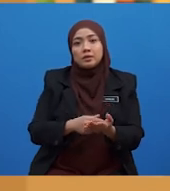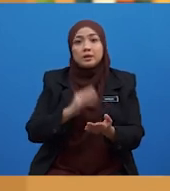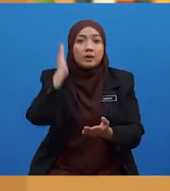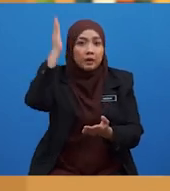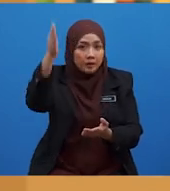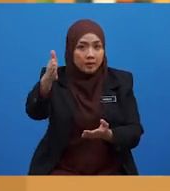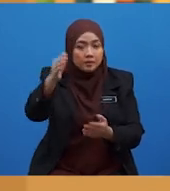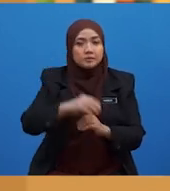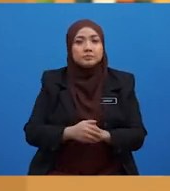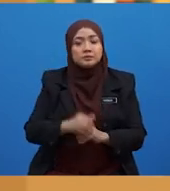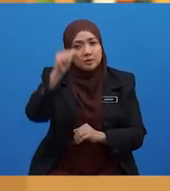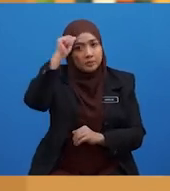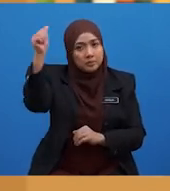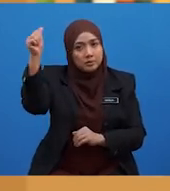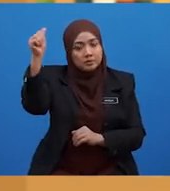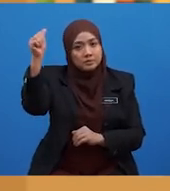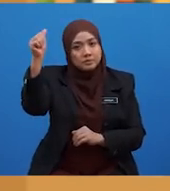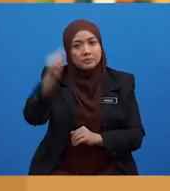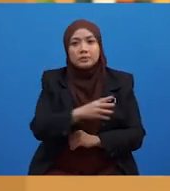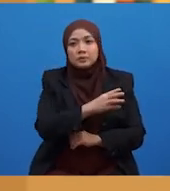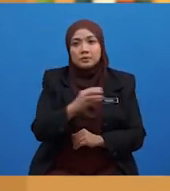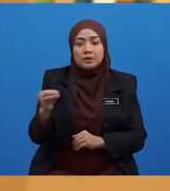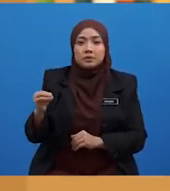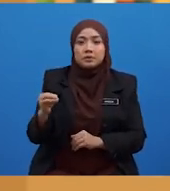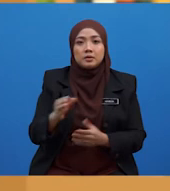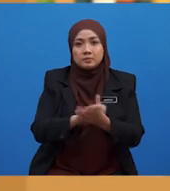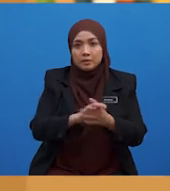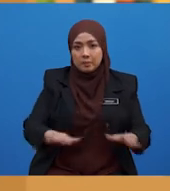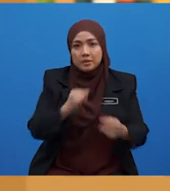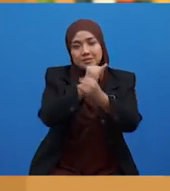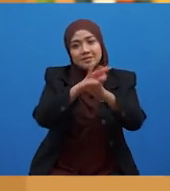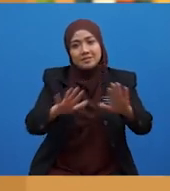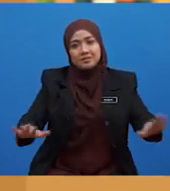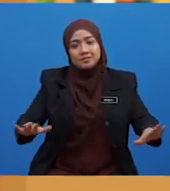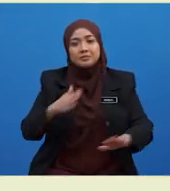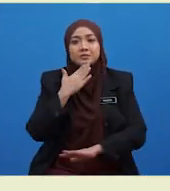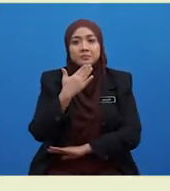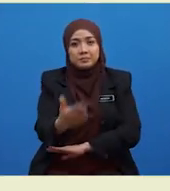seterusnya. Assalamualaikum warahmatullahi wabarakatuh dan selamat sejahtera.